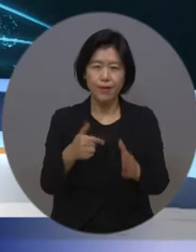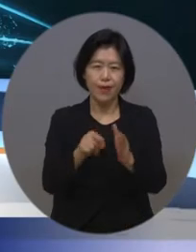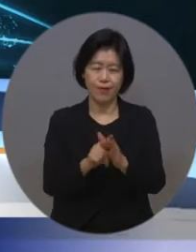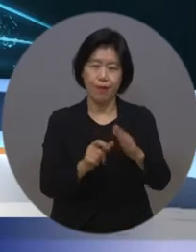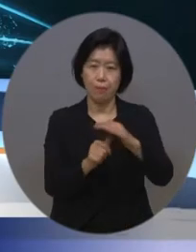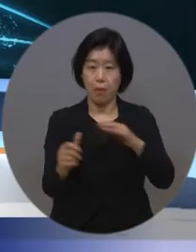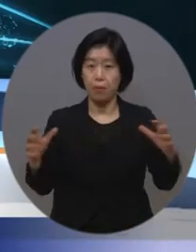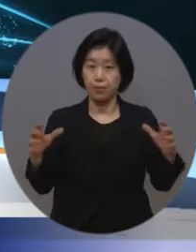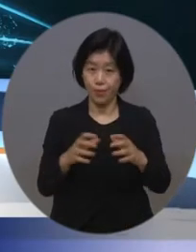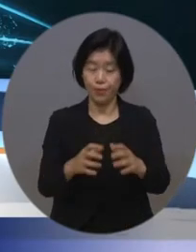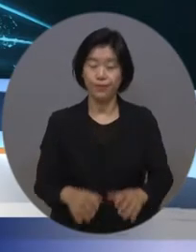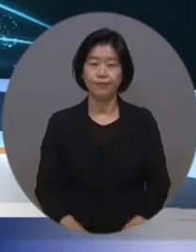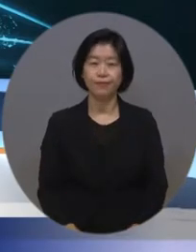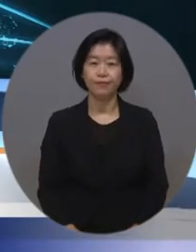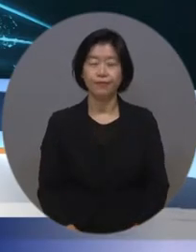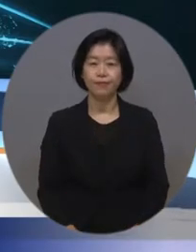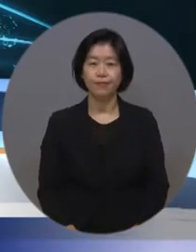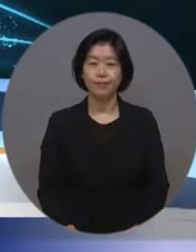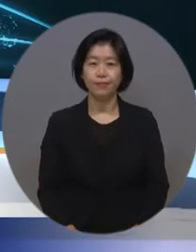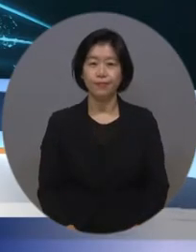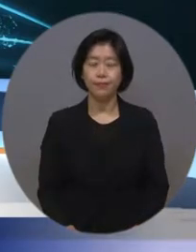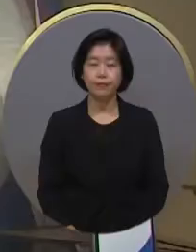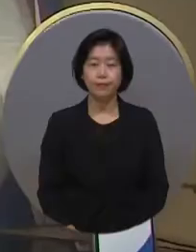마련됐습니다. 보도에 박성용 기자입니다.